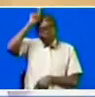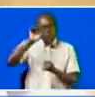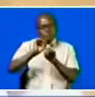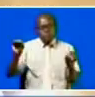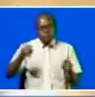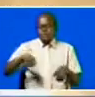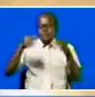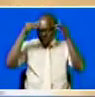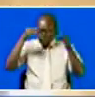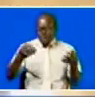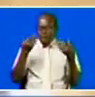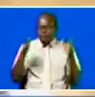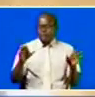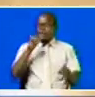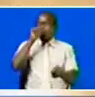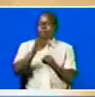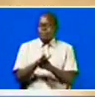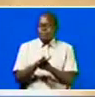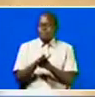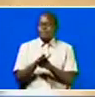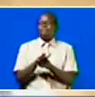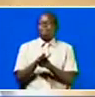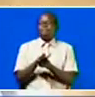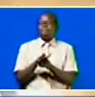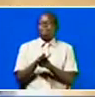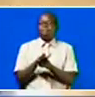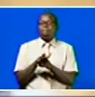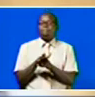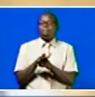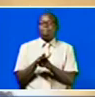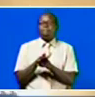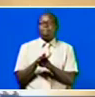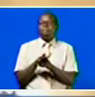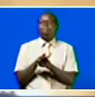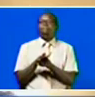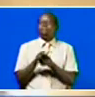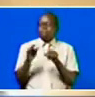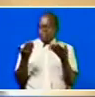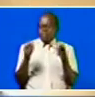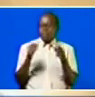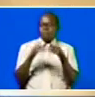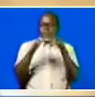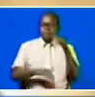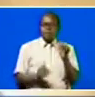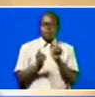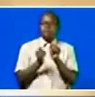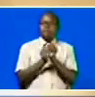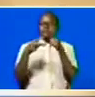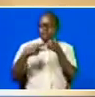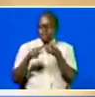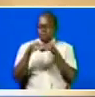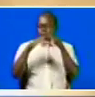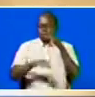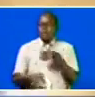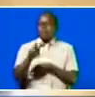na amejitolea na kwamba amenihakikishia kwamba katika zile scouting tunazozifanya za under 17 na under 20